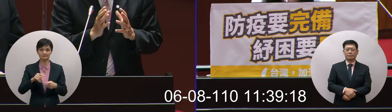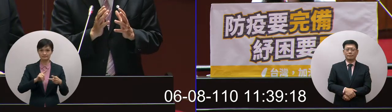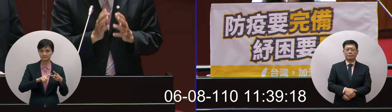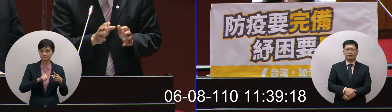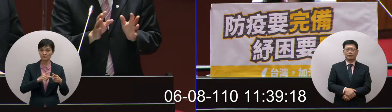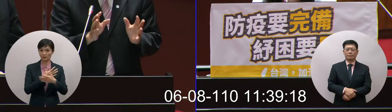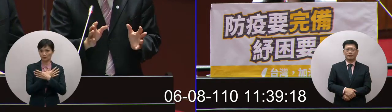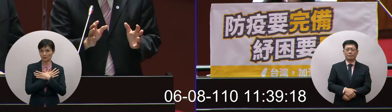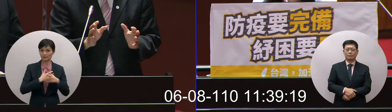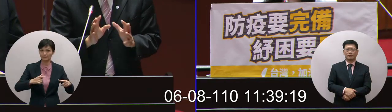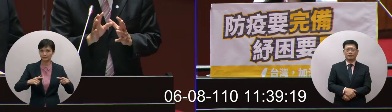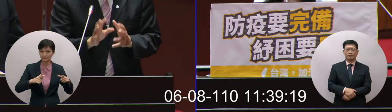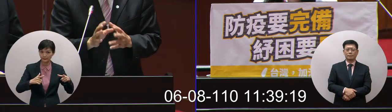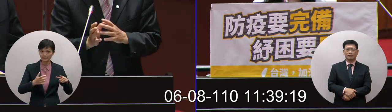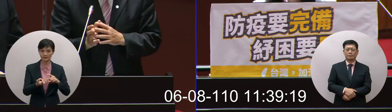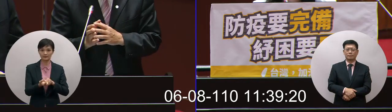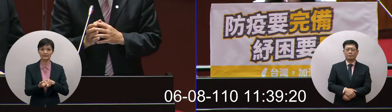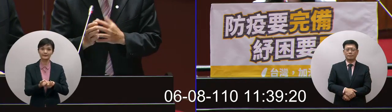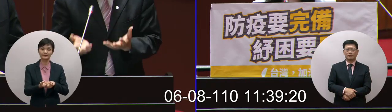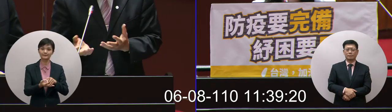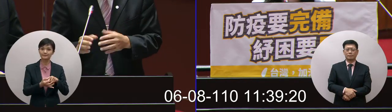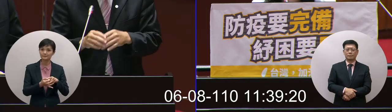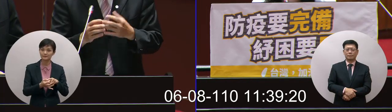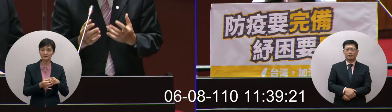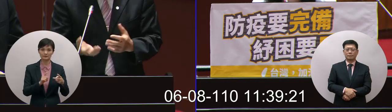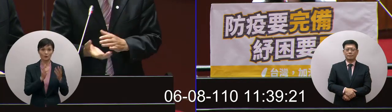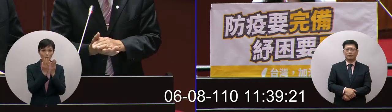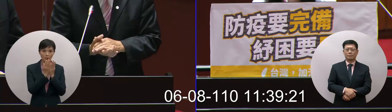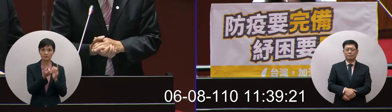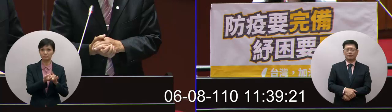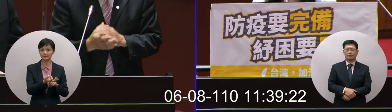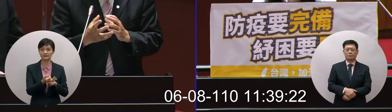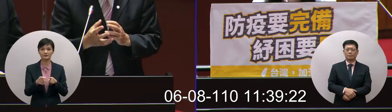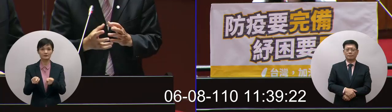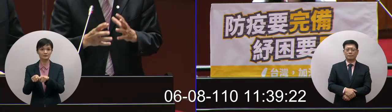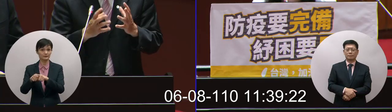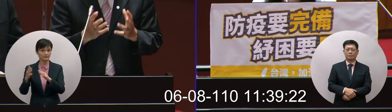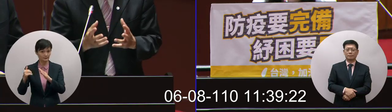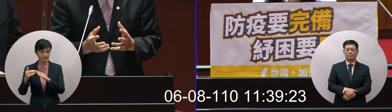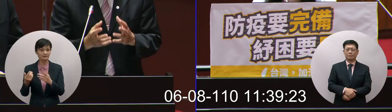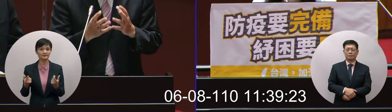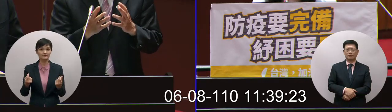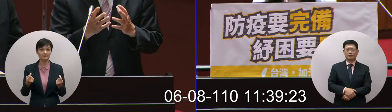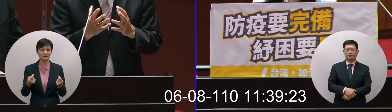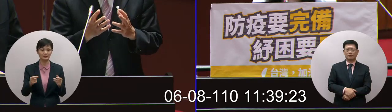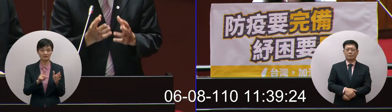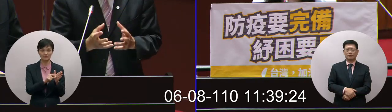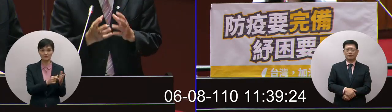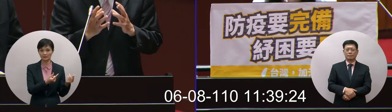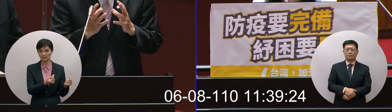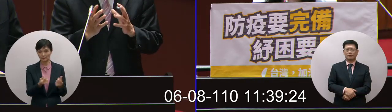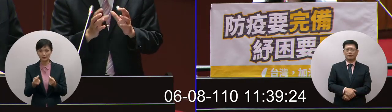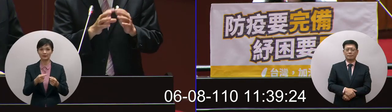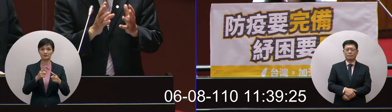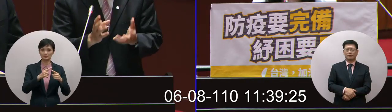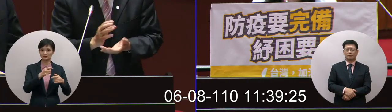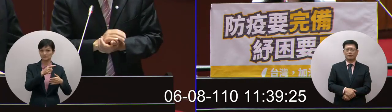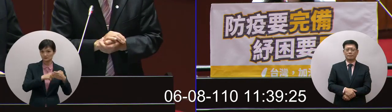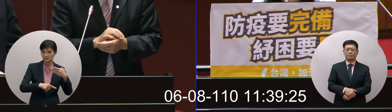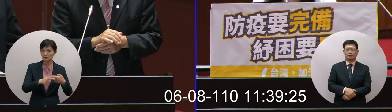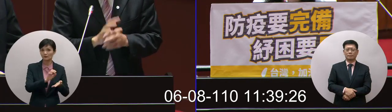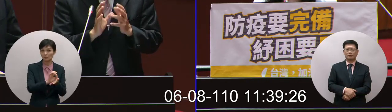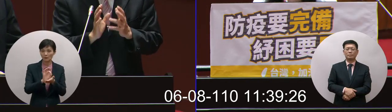这样说哈，因为幼儿园的收费主要一个是学费，学费就跟一般学校一样，它是长期人事费用啊